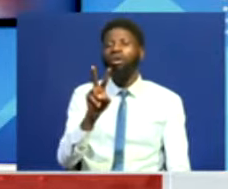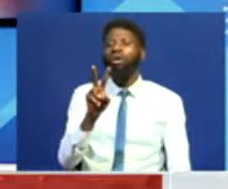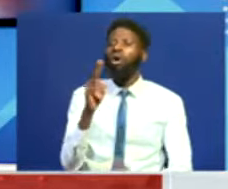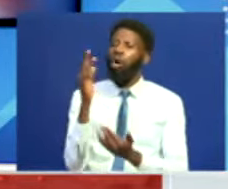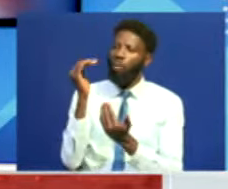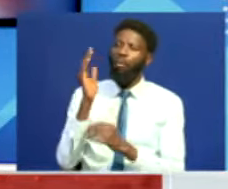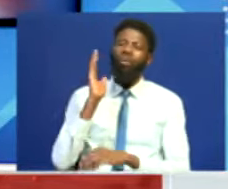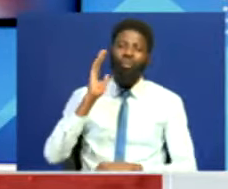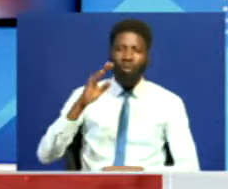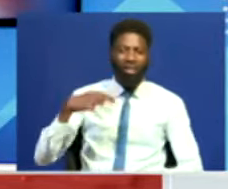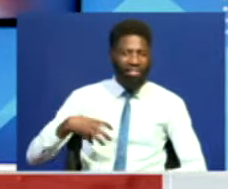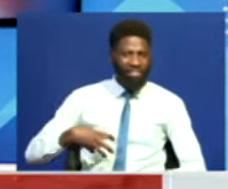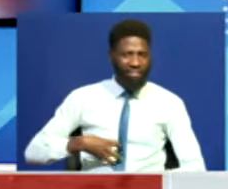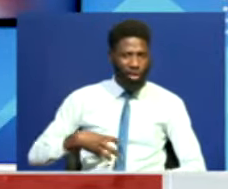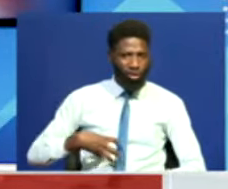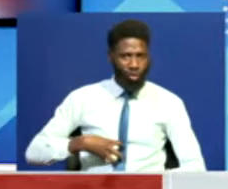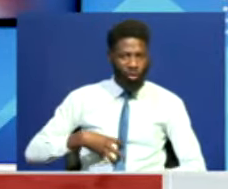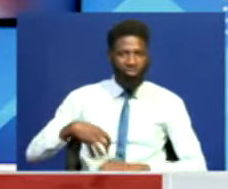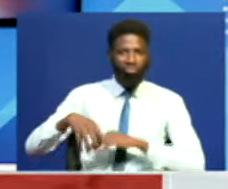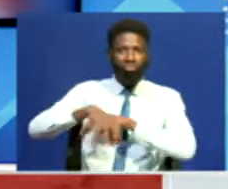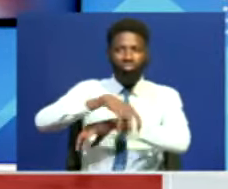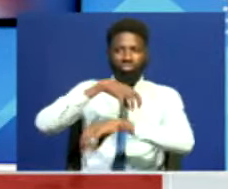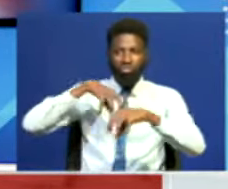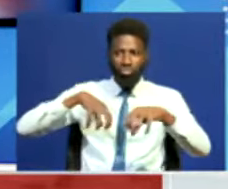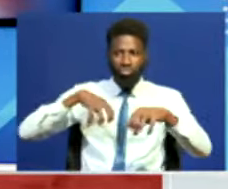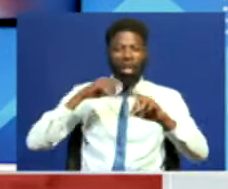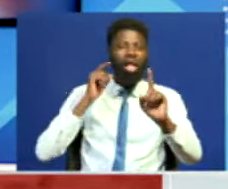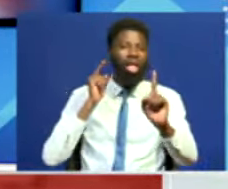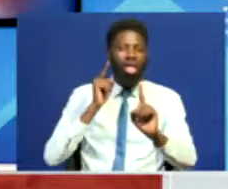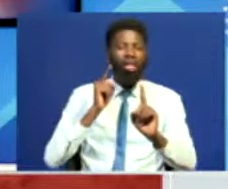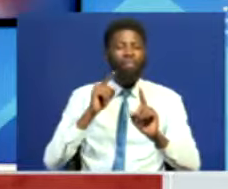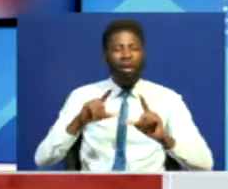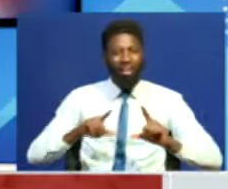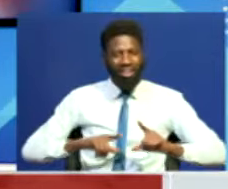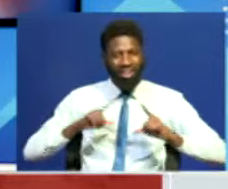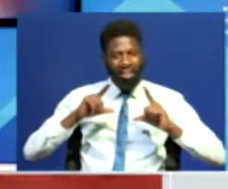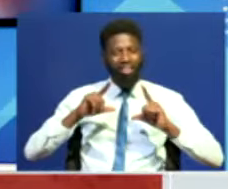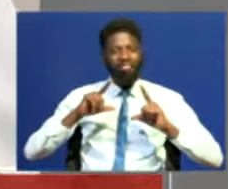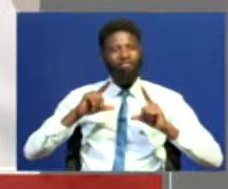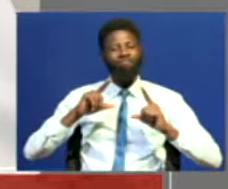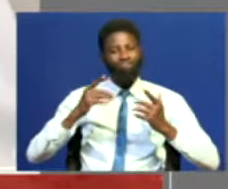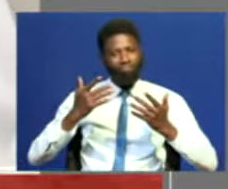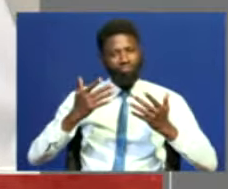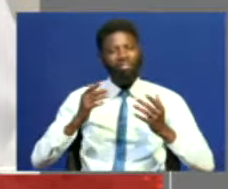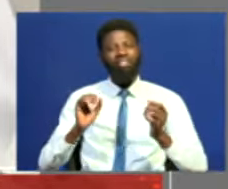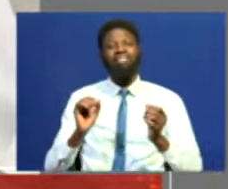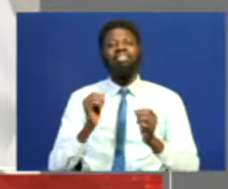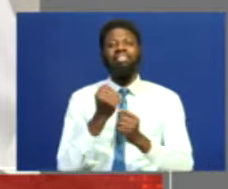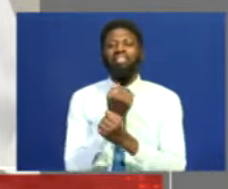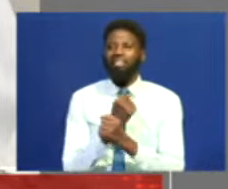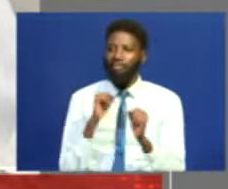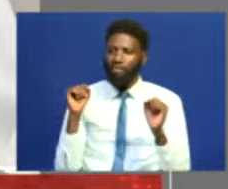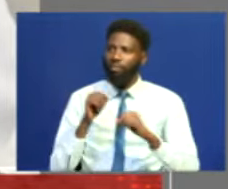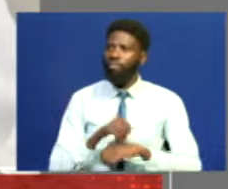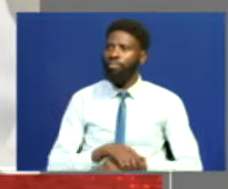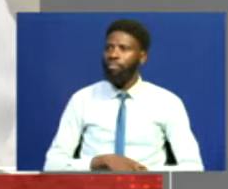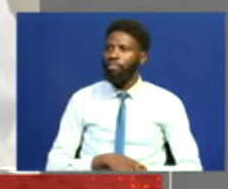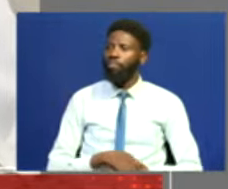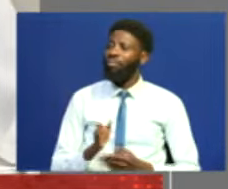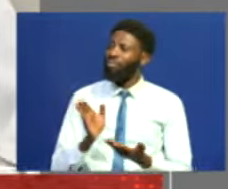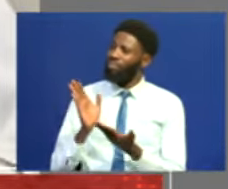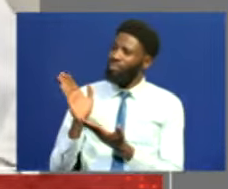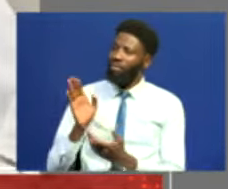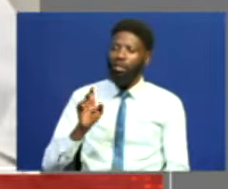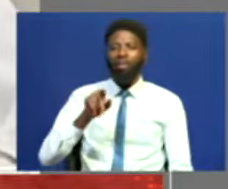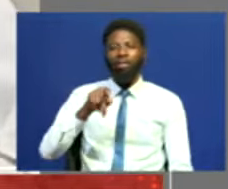ili kunusuru maisha yake. Anburu na taslifu kamili. Fyona Wanjiku aligunduliwa